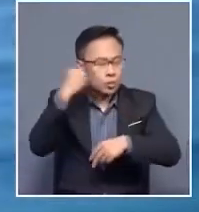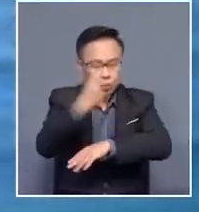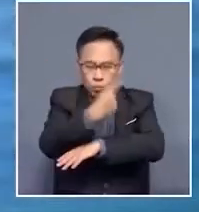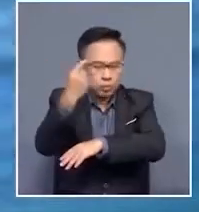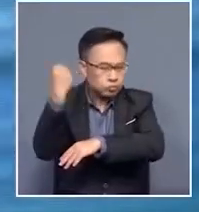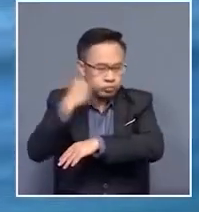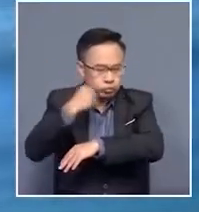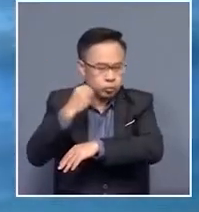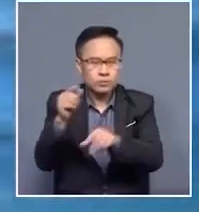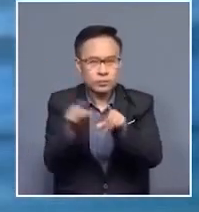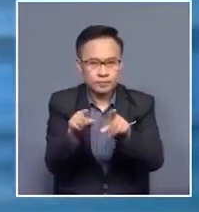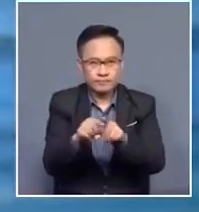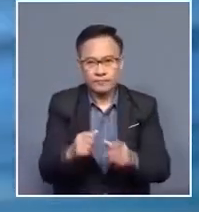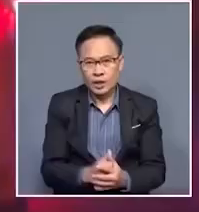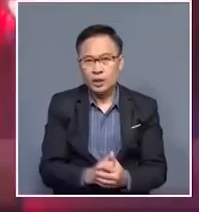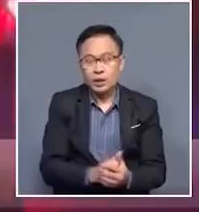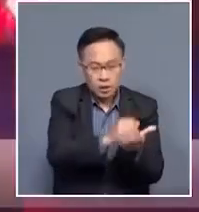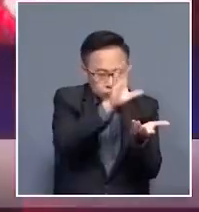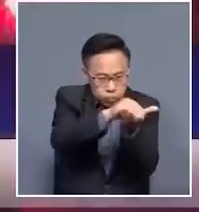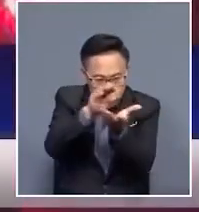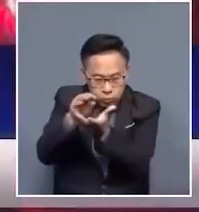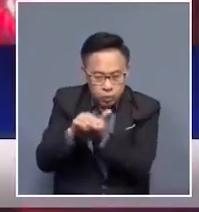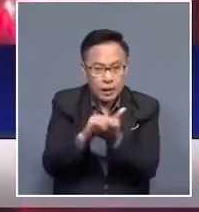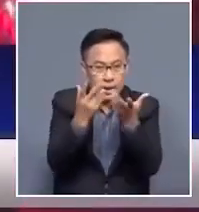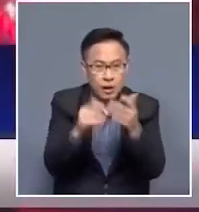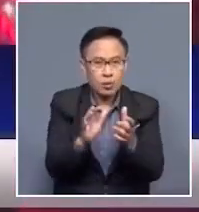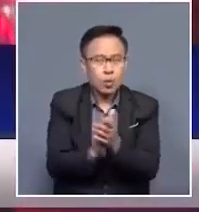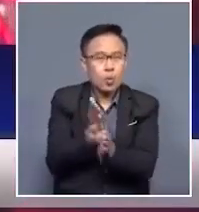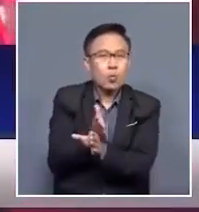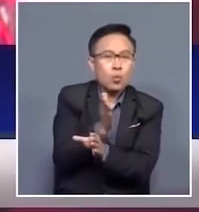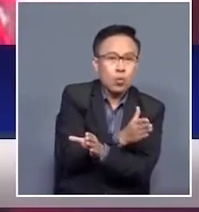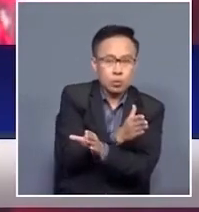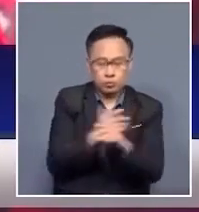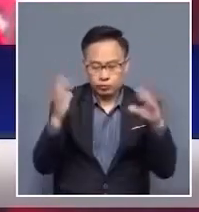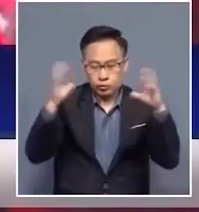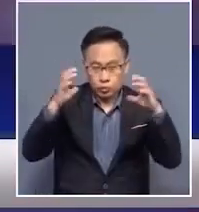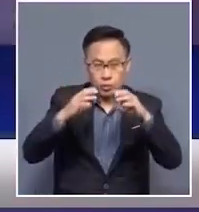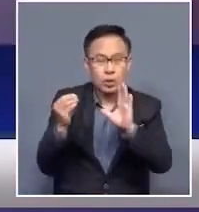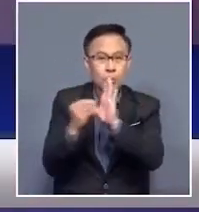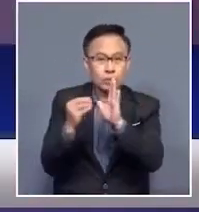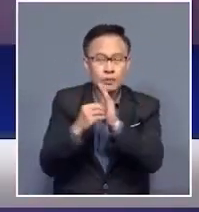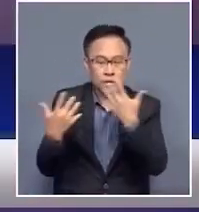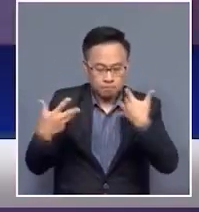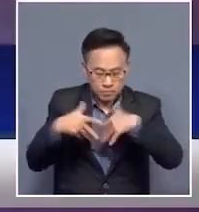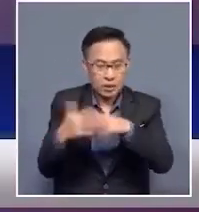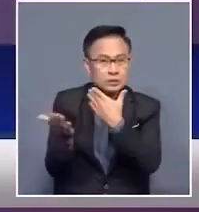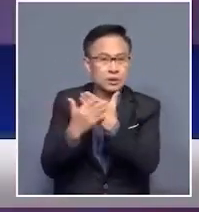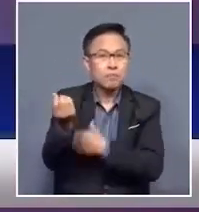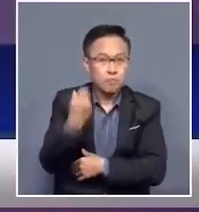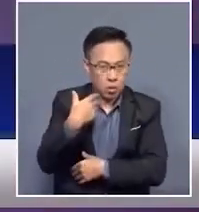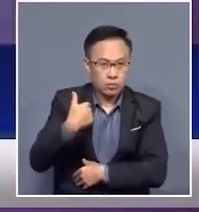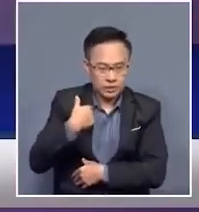วก็โดยเฉพาะในเรื่องของข้อมูลเรื่องฝนจะตกเนี่ยเราได้รับข้อมูลจากกรุงเทพมหานครในประการแรกเลยก็คือจะต้องมีการแจ้